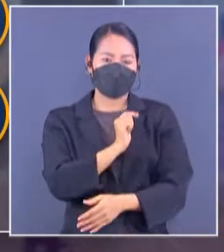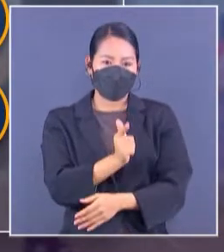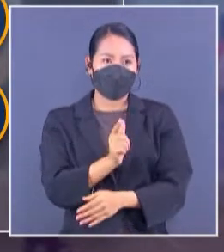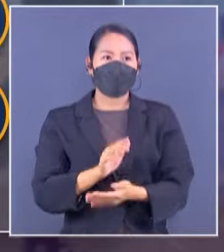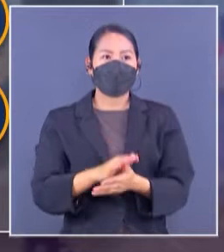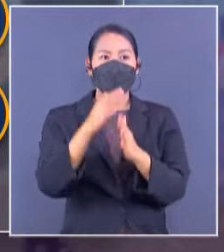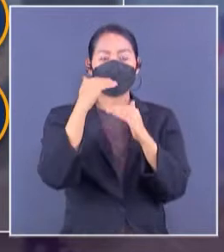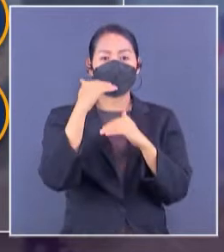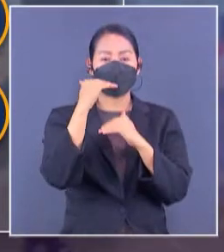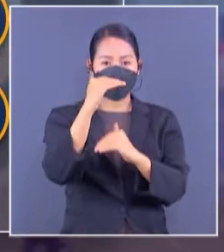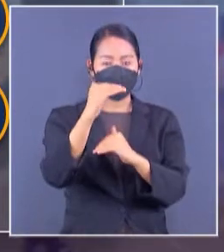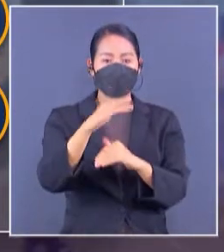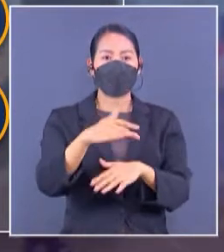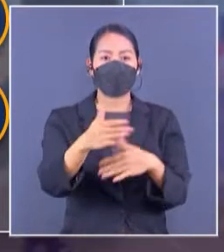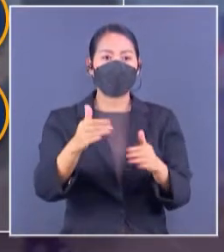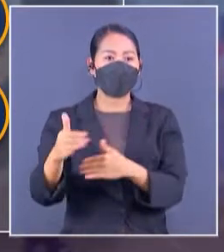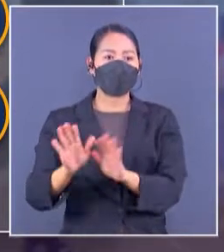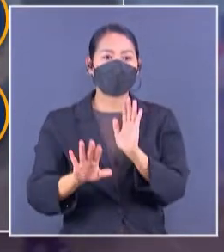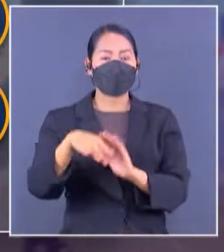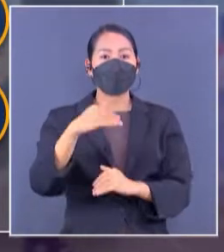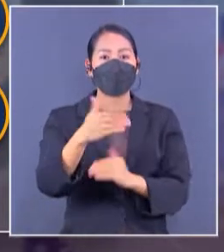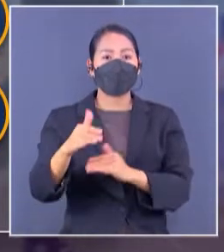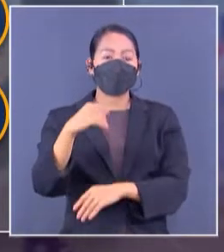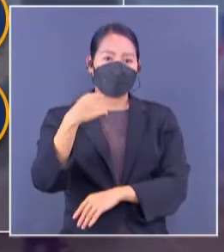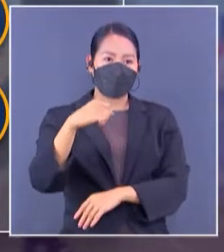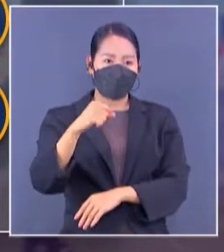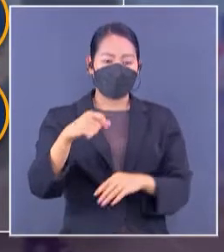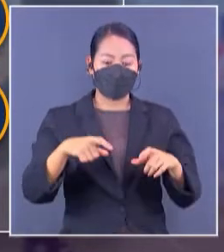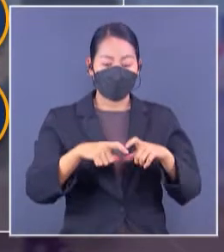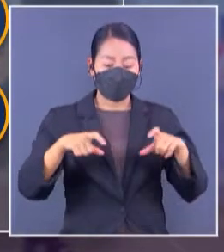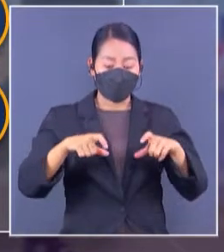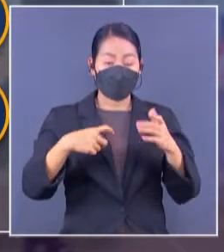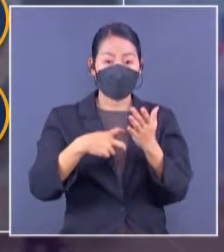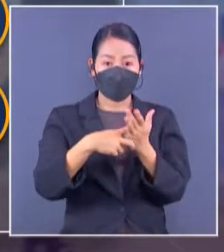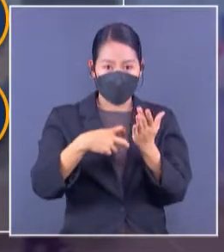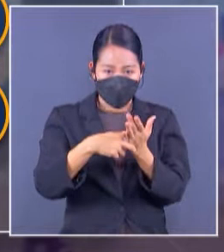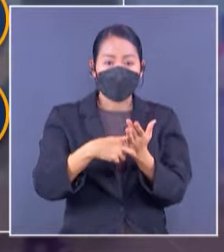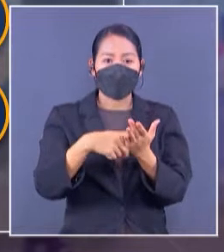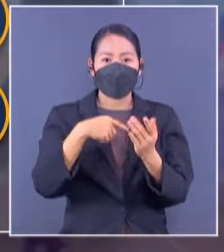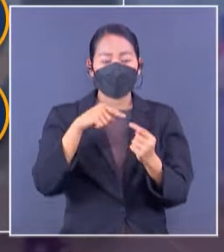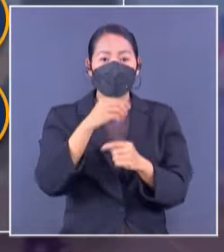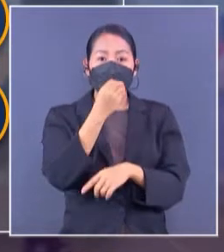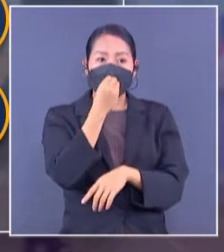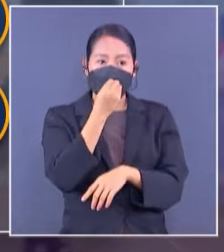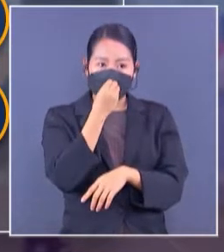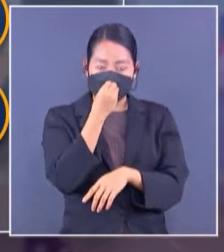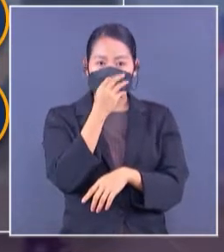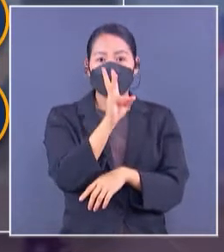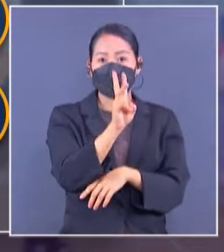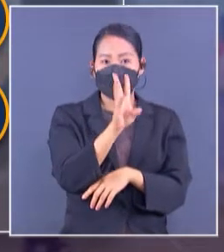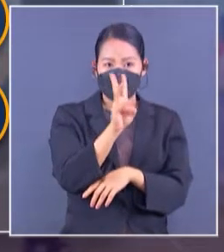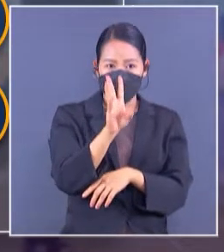บุคคลครับแล้วก็ให้สนับสนุนคูปองอาหารคูปองท่องเที่ยวเนี่ยมูลค่า600บาทต่อห้องต่อคืนแล้วก็สนับสนุนค่าตั๋